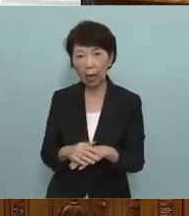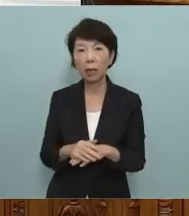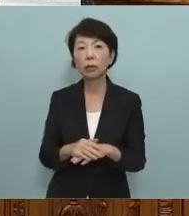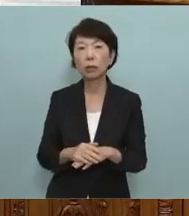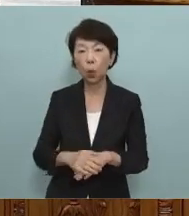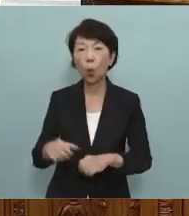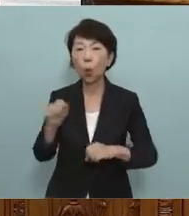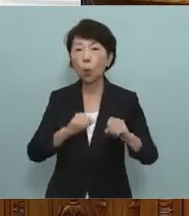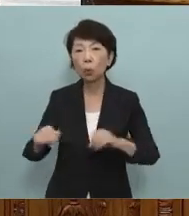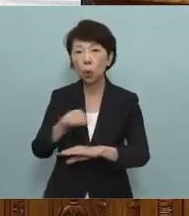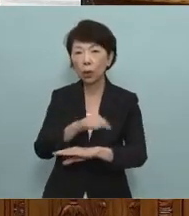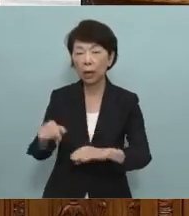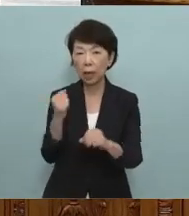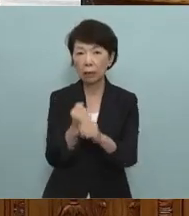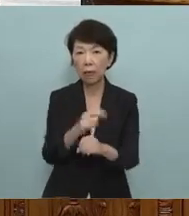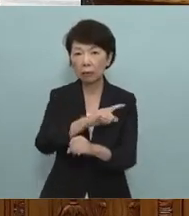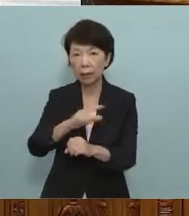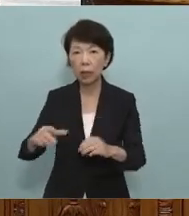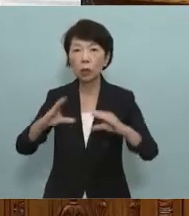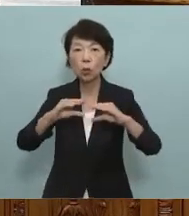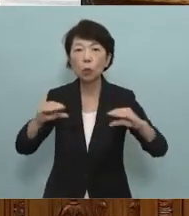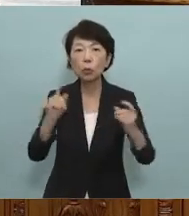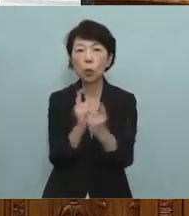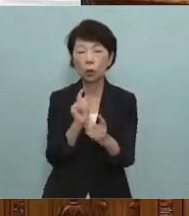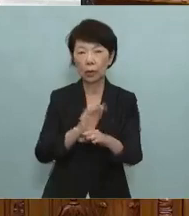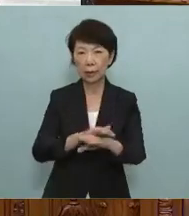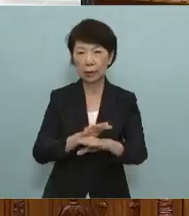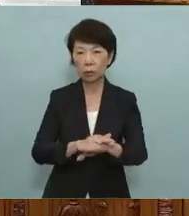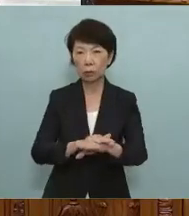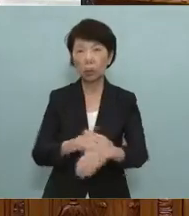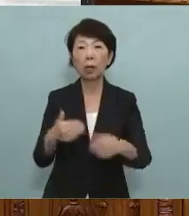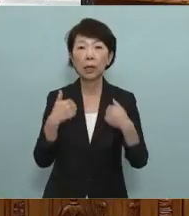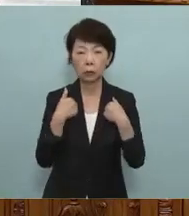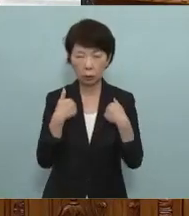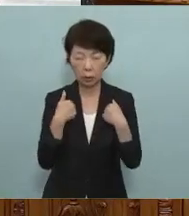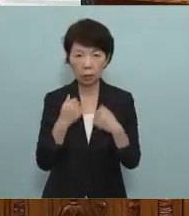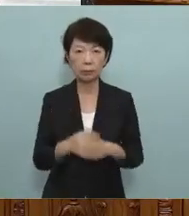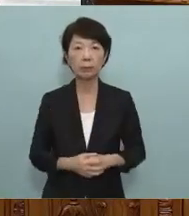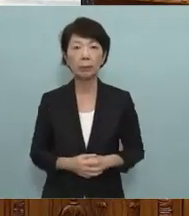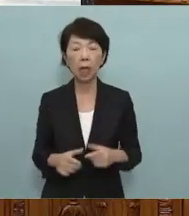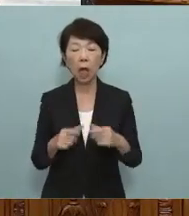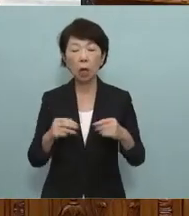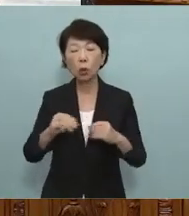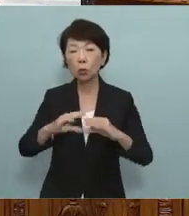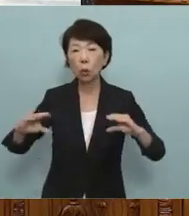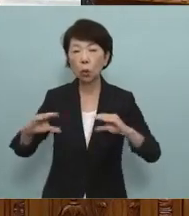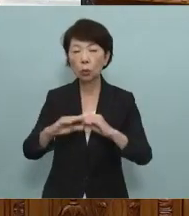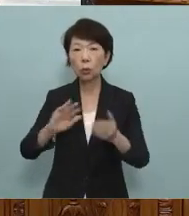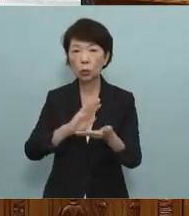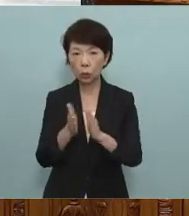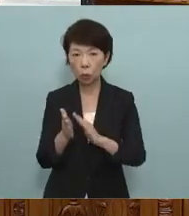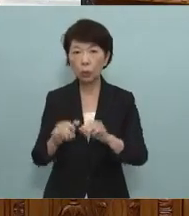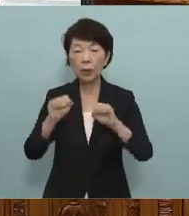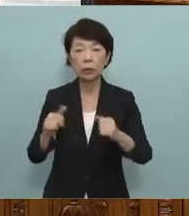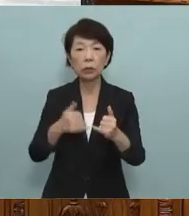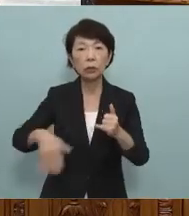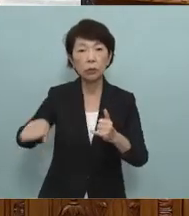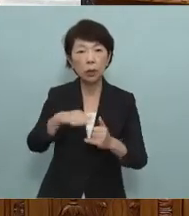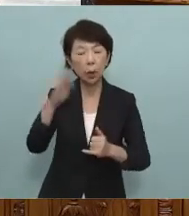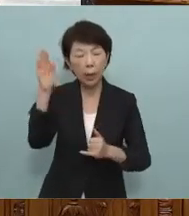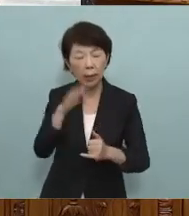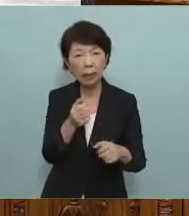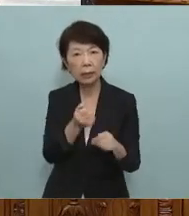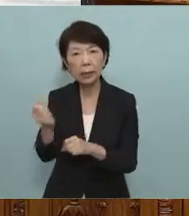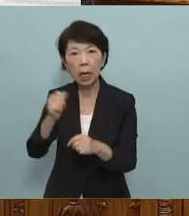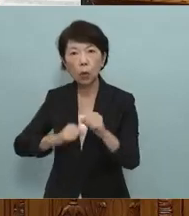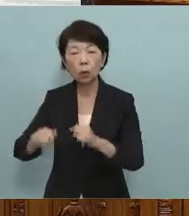ラインの作成などソフト対策を実施することも重要です。国土交通省では住民の円滑な避難